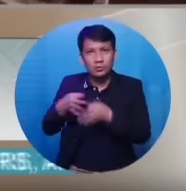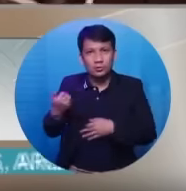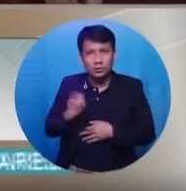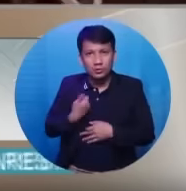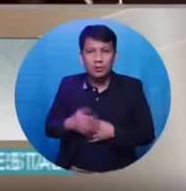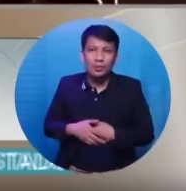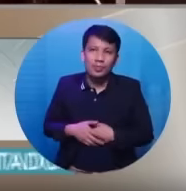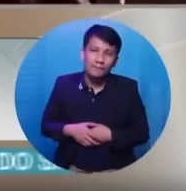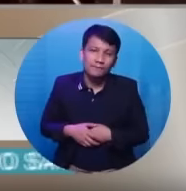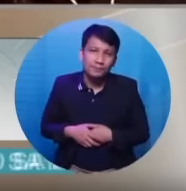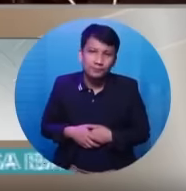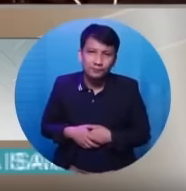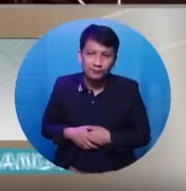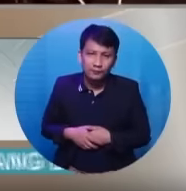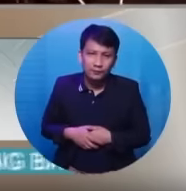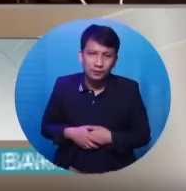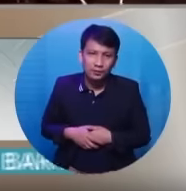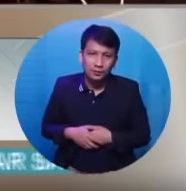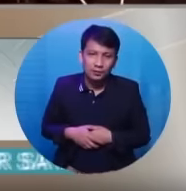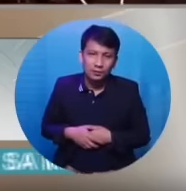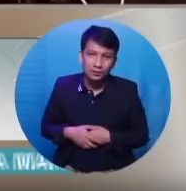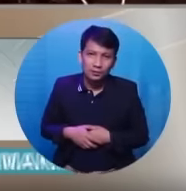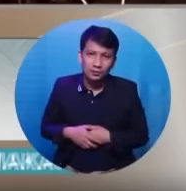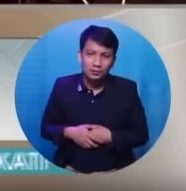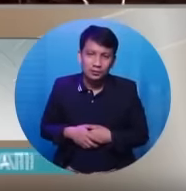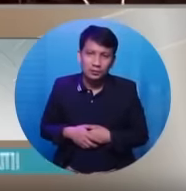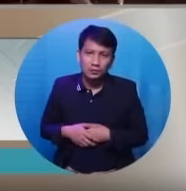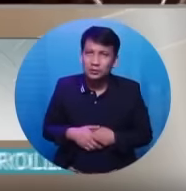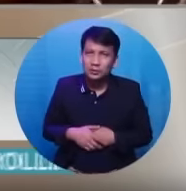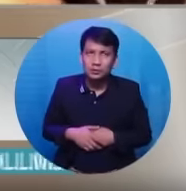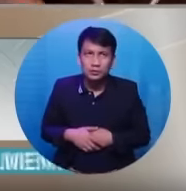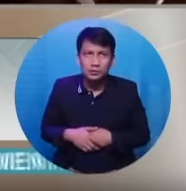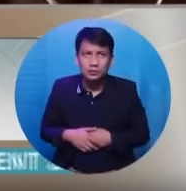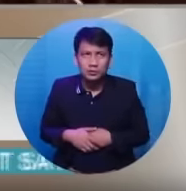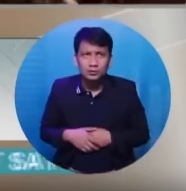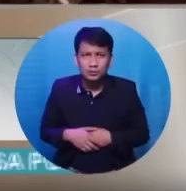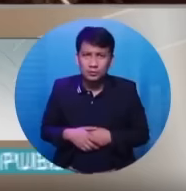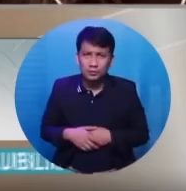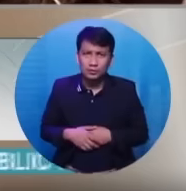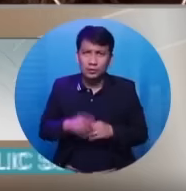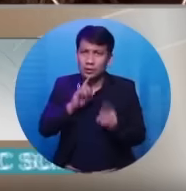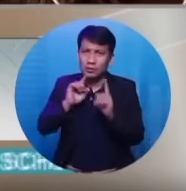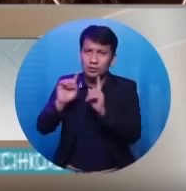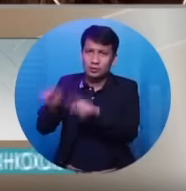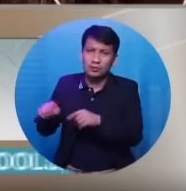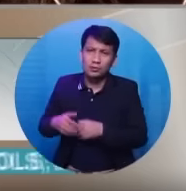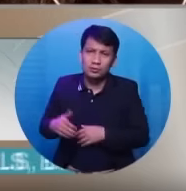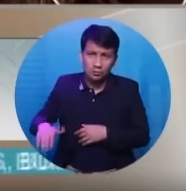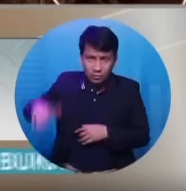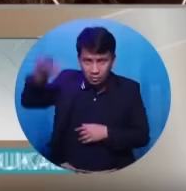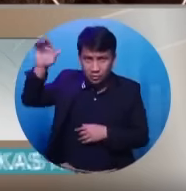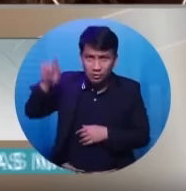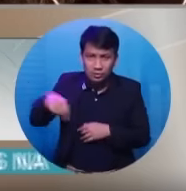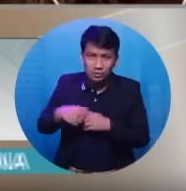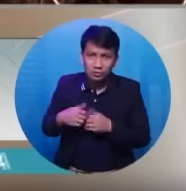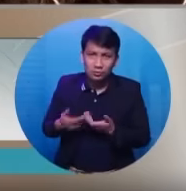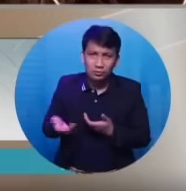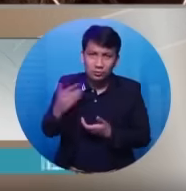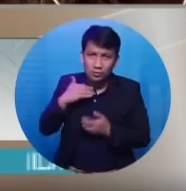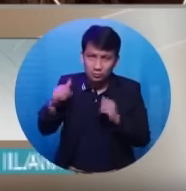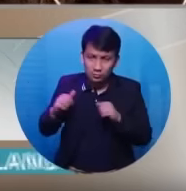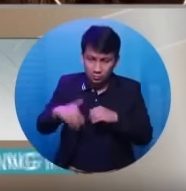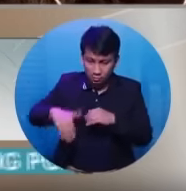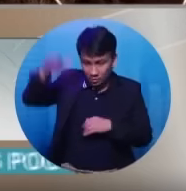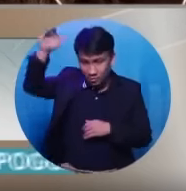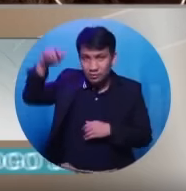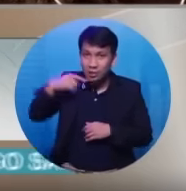ko. Kailangan, there's always two sides of the story, eh. Sige po, go ahead po. So, ang response ko sa kanya, sabi ko, laki-laki mo ka ako, paano ako mananalo sa'yo? Which is,